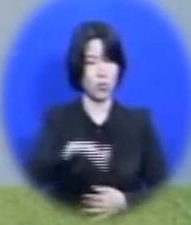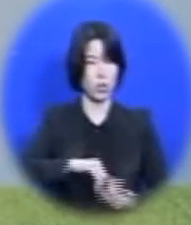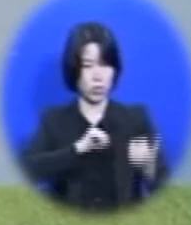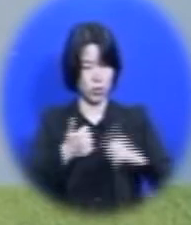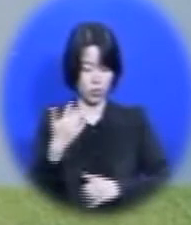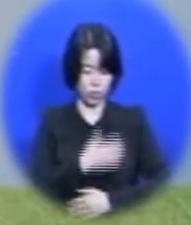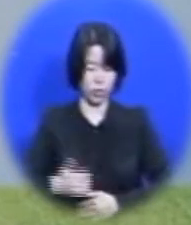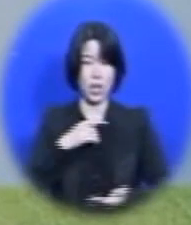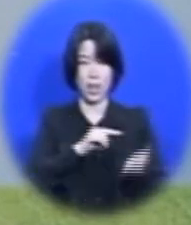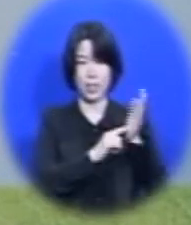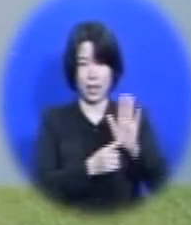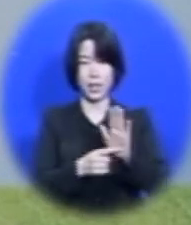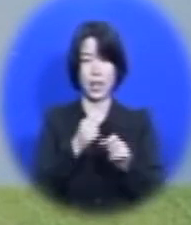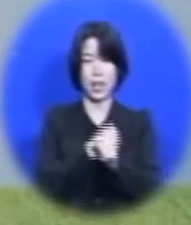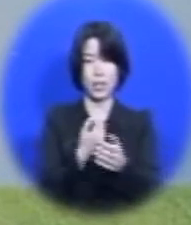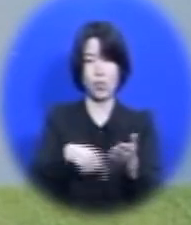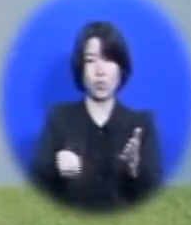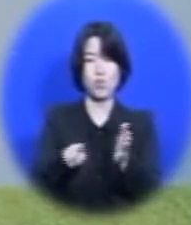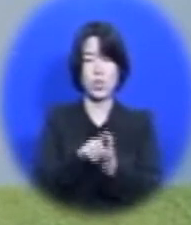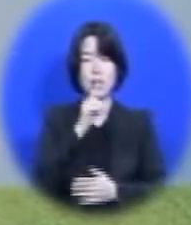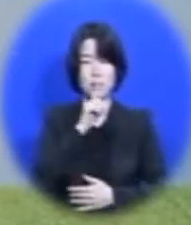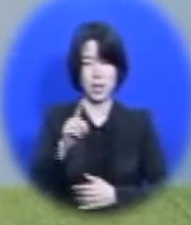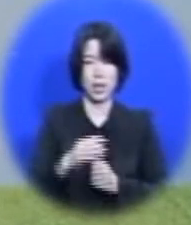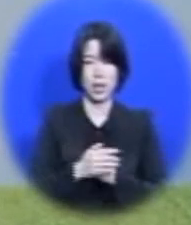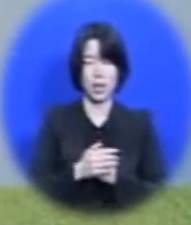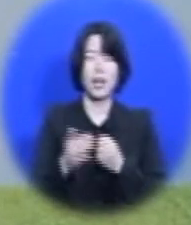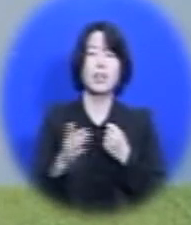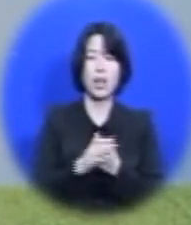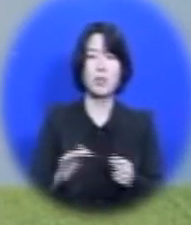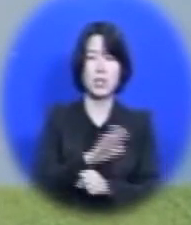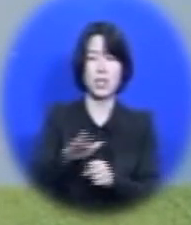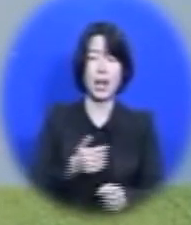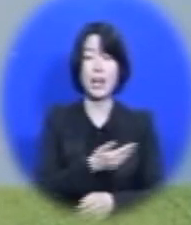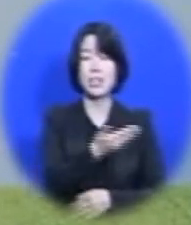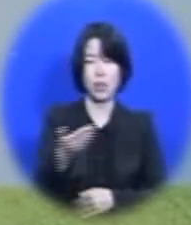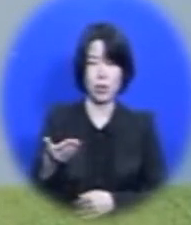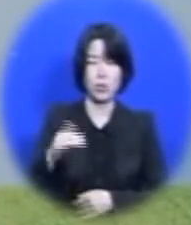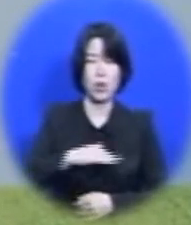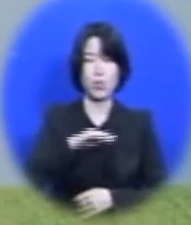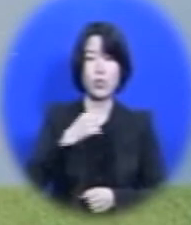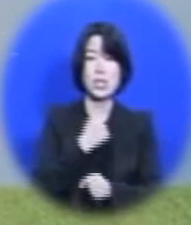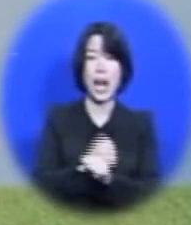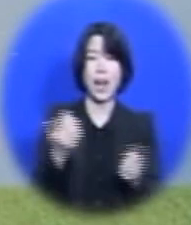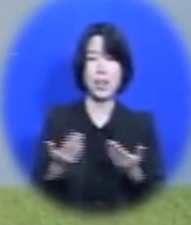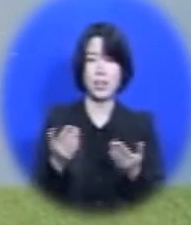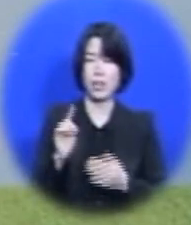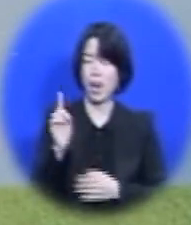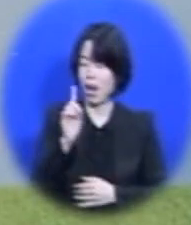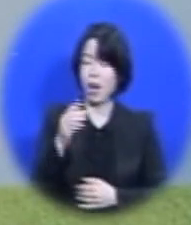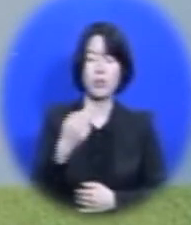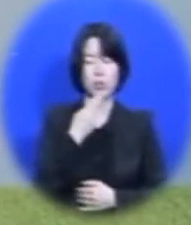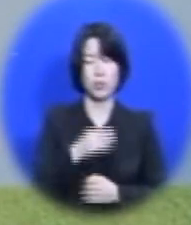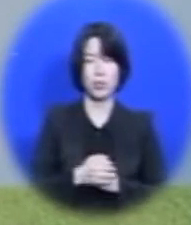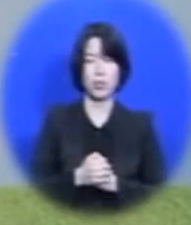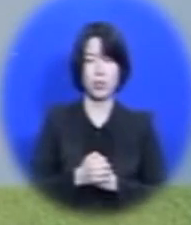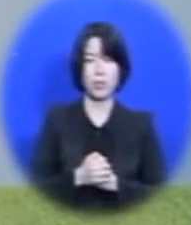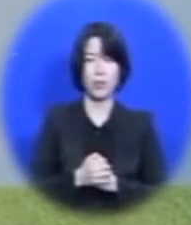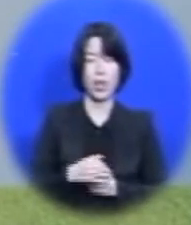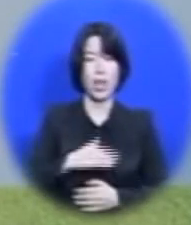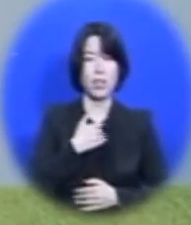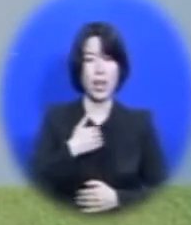육체에 나타나게 하려 합니다. 그러므로 사랑하는 성도 여러분, 우리가 할 일은 아무것도 없습니다. 내가